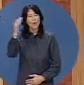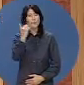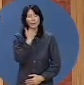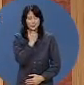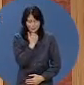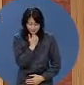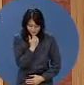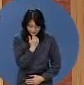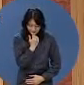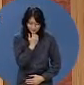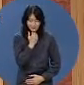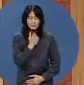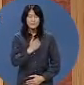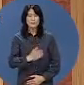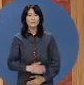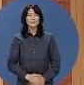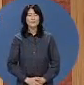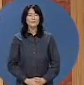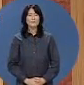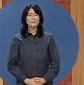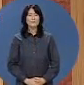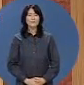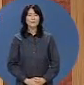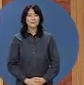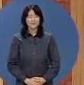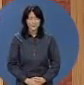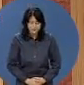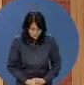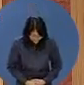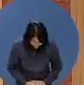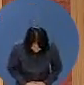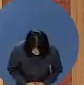待ちしていますそれでは